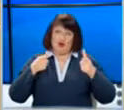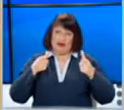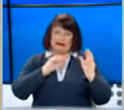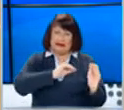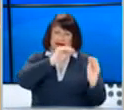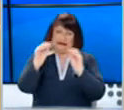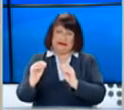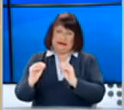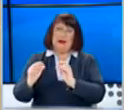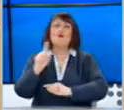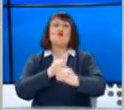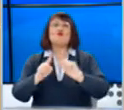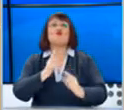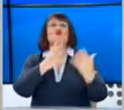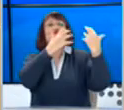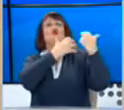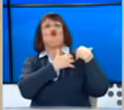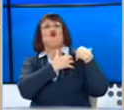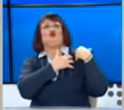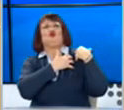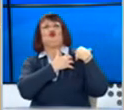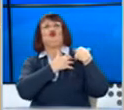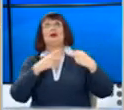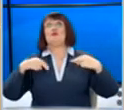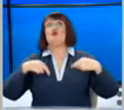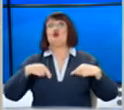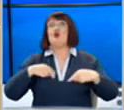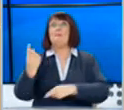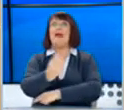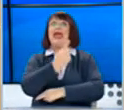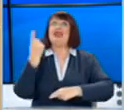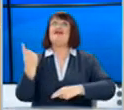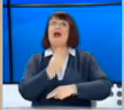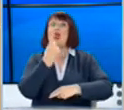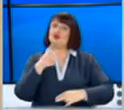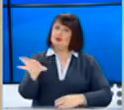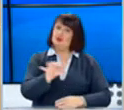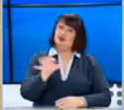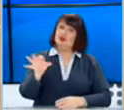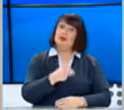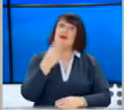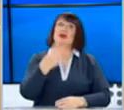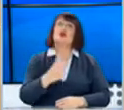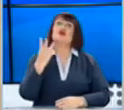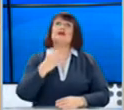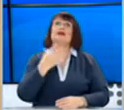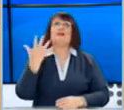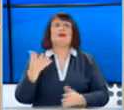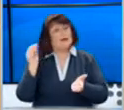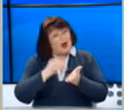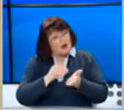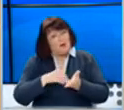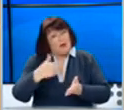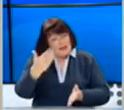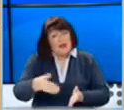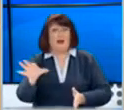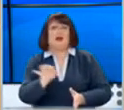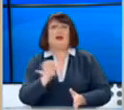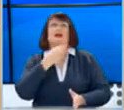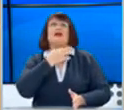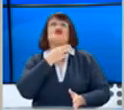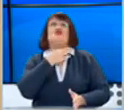την αρμοδιότητα των δασικών υπηρεσιών στο Υπουργείο Περιβάλλοντος. Κάνουμε προσλήψεις δασικών, 235. Θα κάνουμε και άλλες, γιατί χρειαζόμαστε